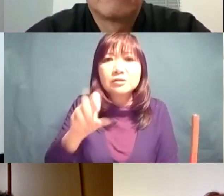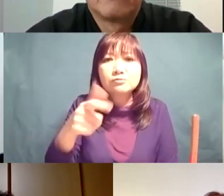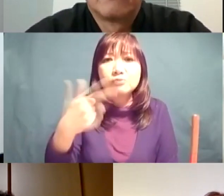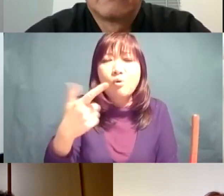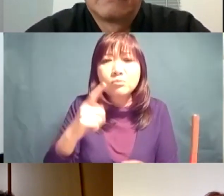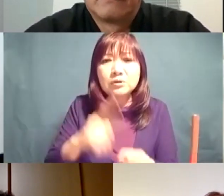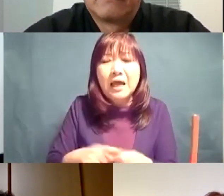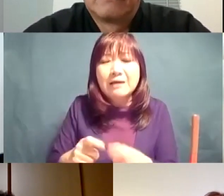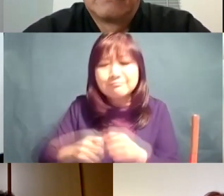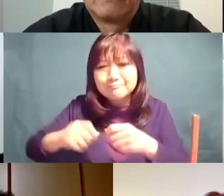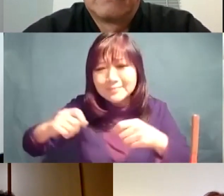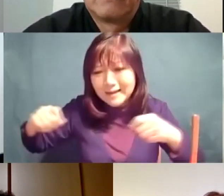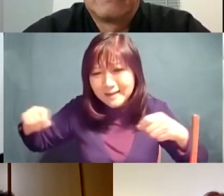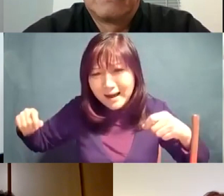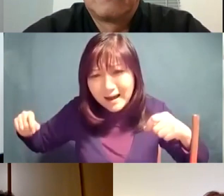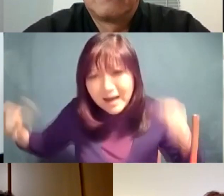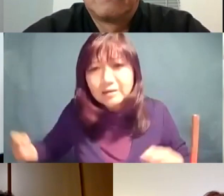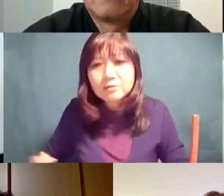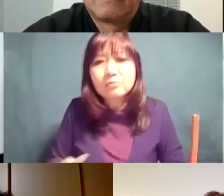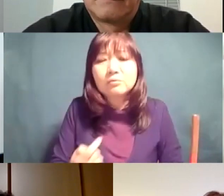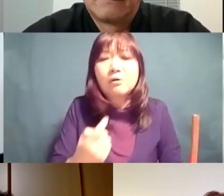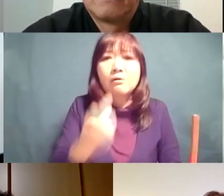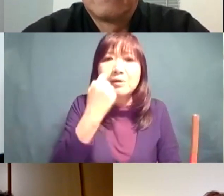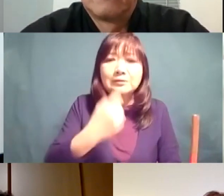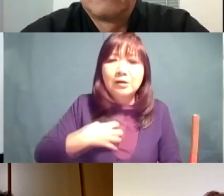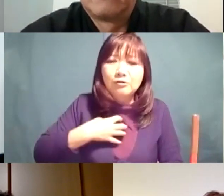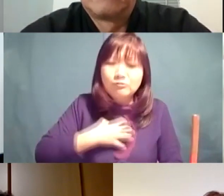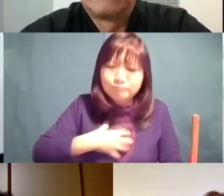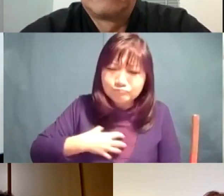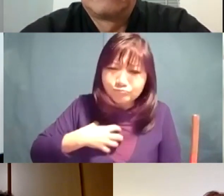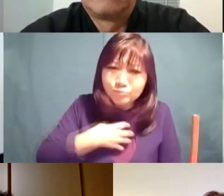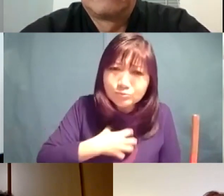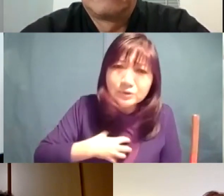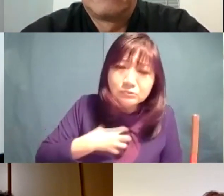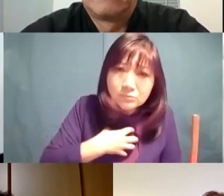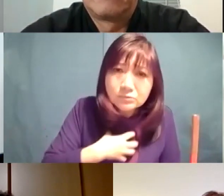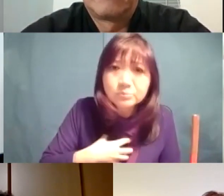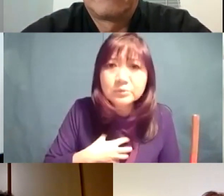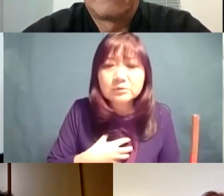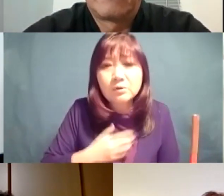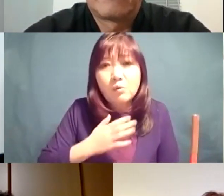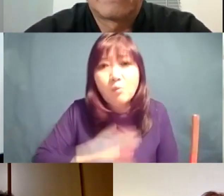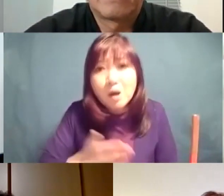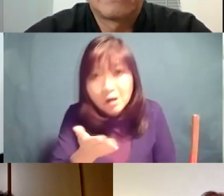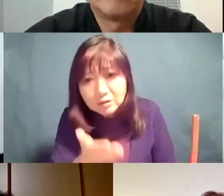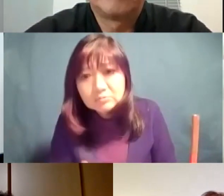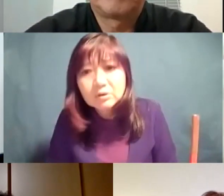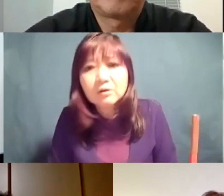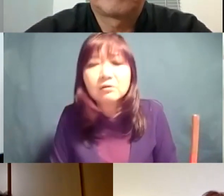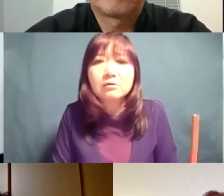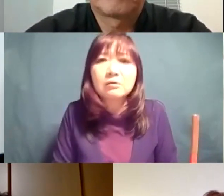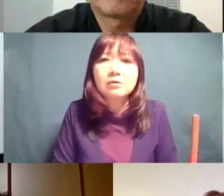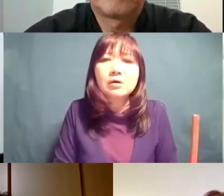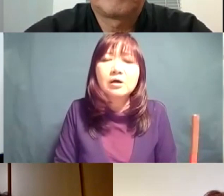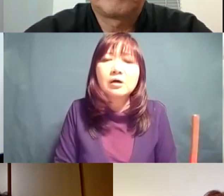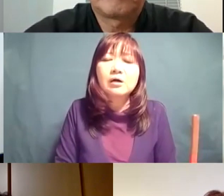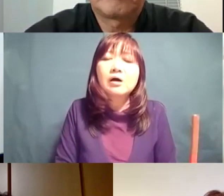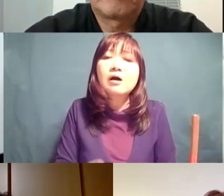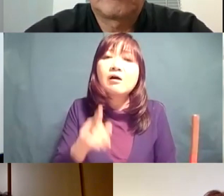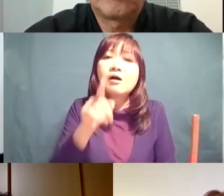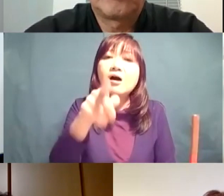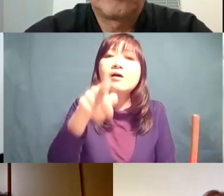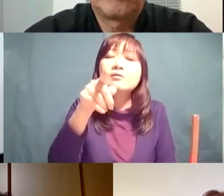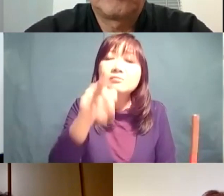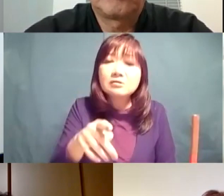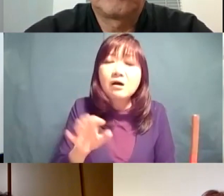、この26年間私が一人でどれだけ苦し